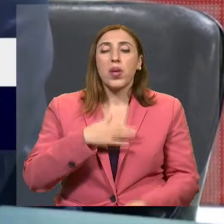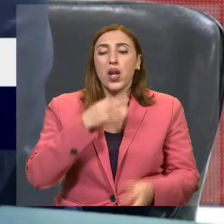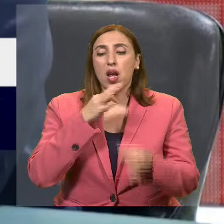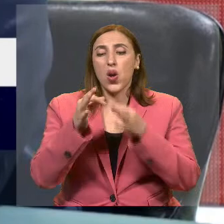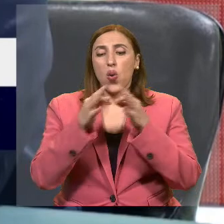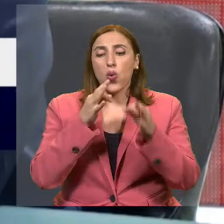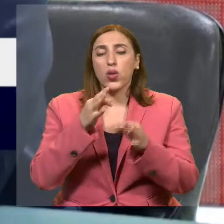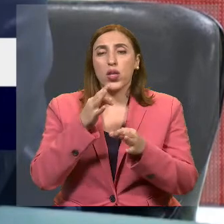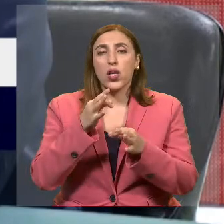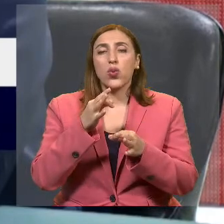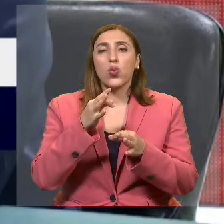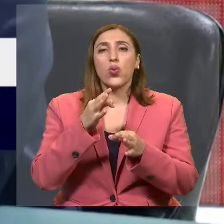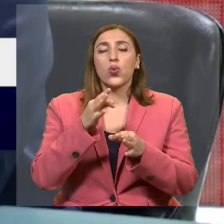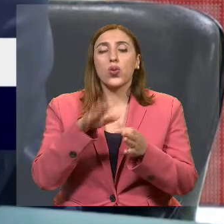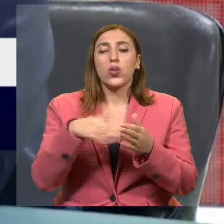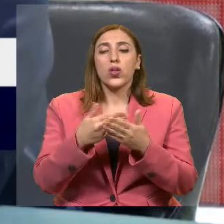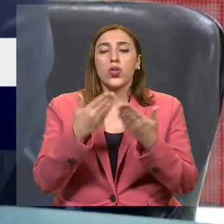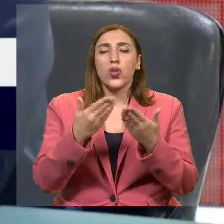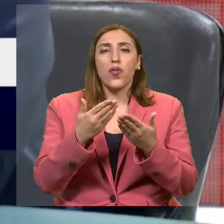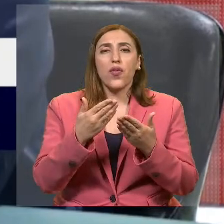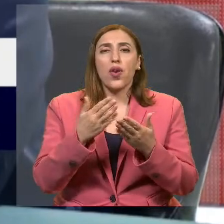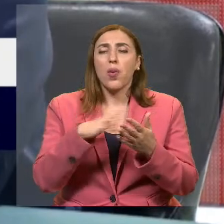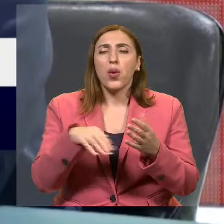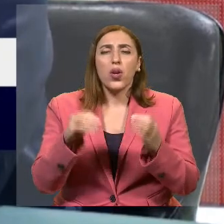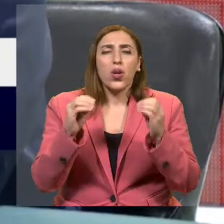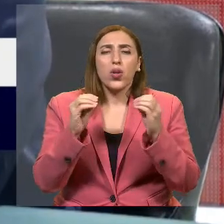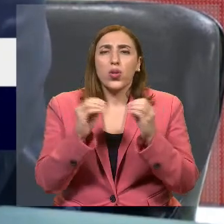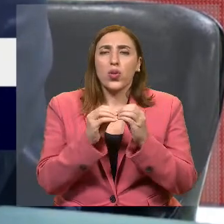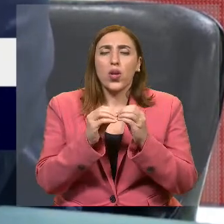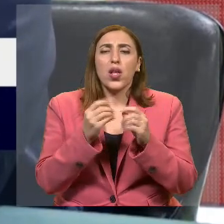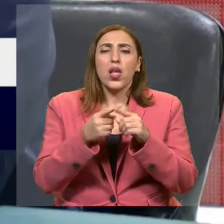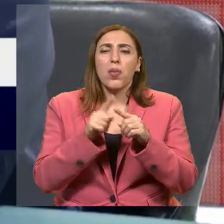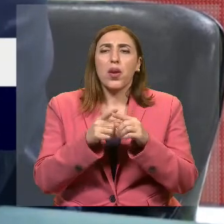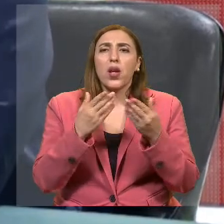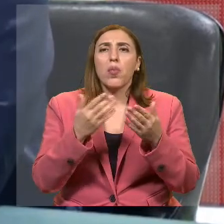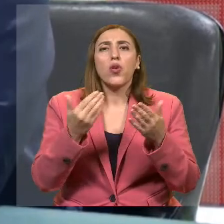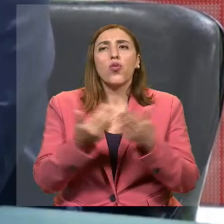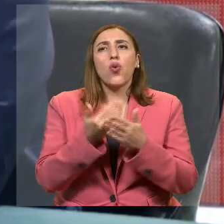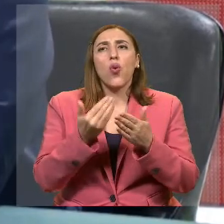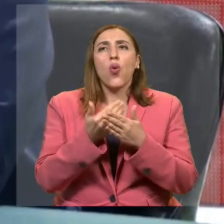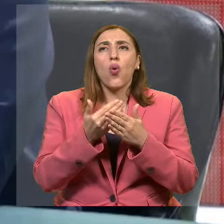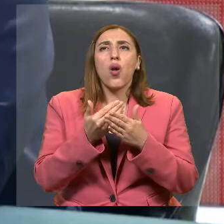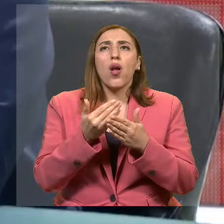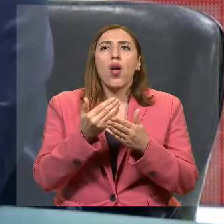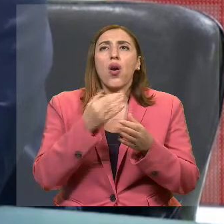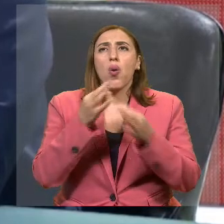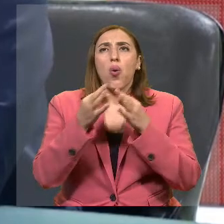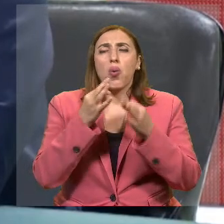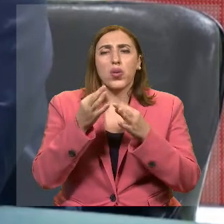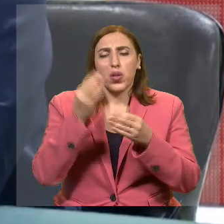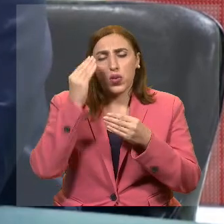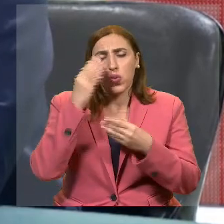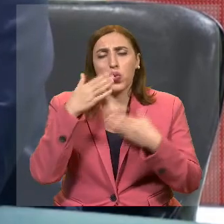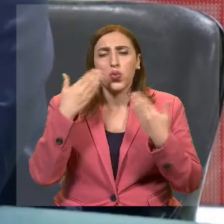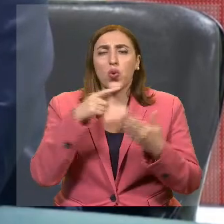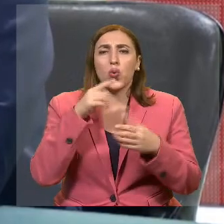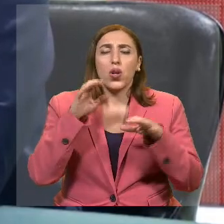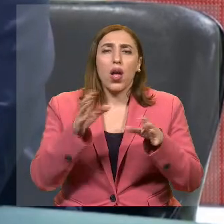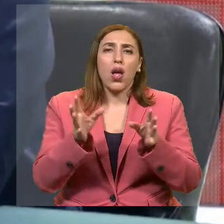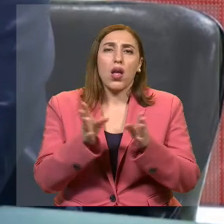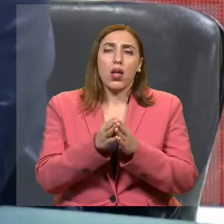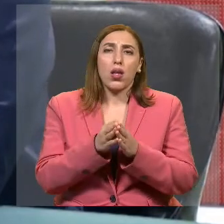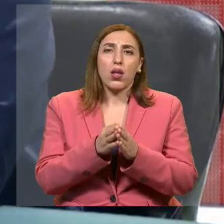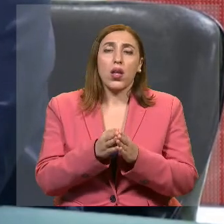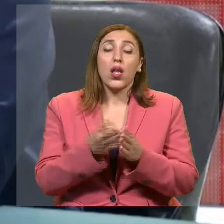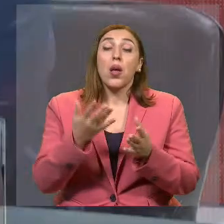վեր իրադրությունը չի փոխվել, որպեսզի նոր խոսակցության անհրաժեշտություն լիներ Ռուսաստանի նախագահի հետ, ըստ անհրաժեշտության